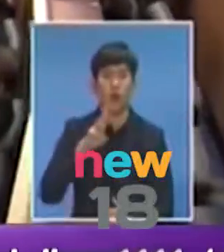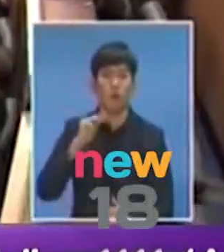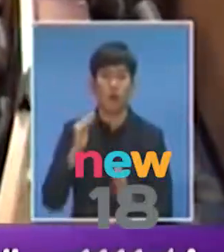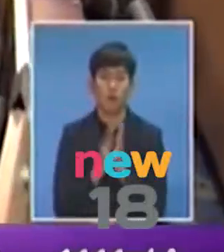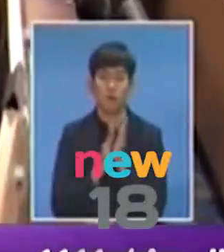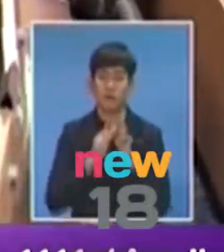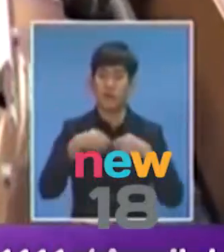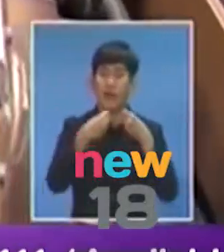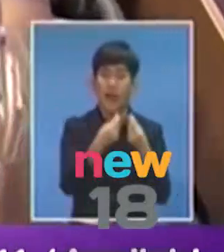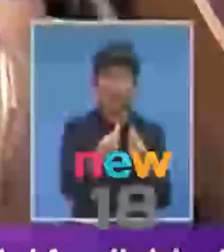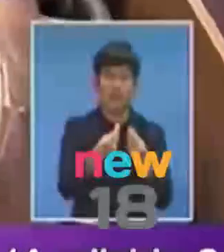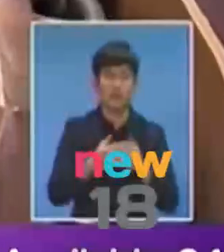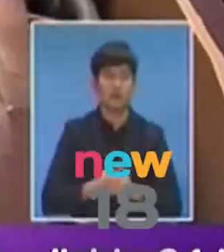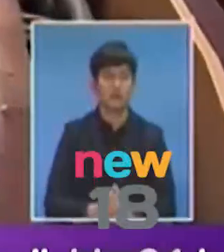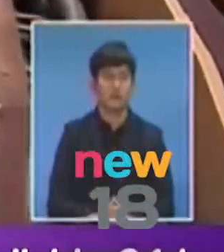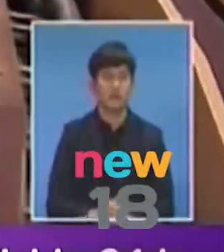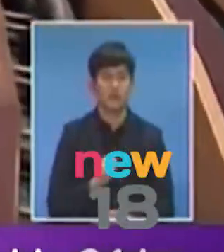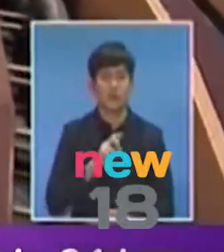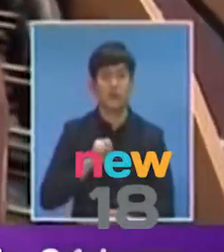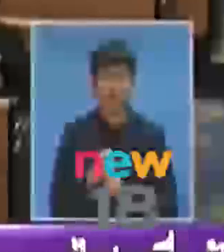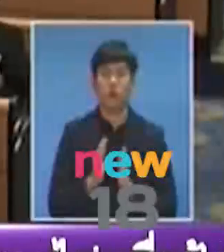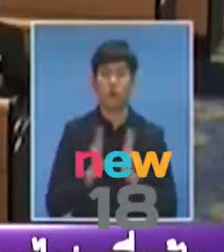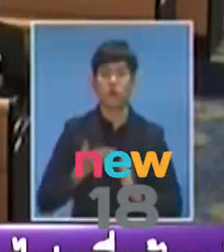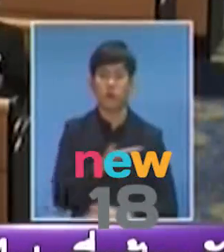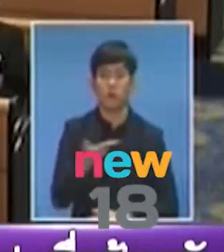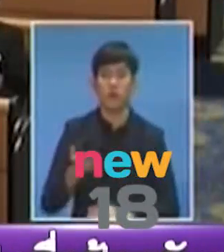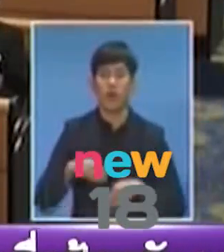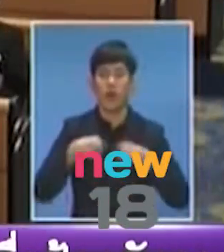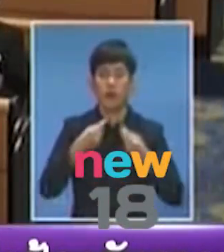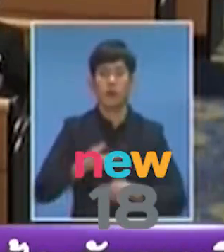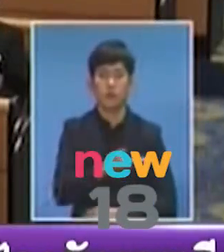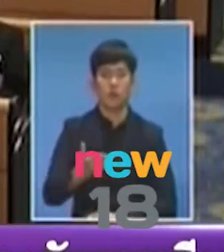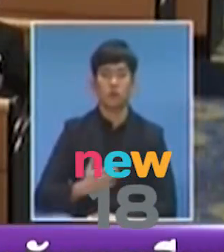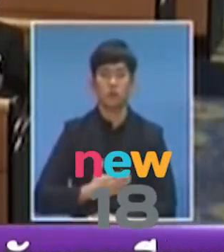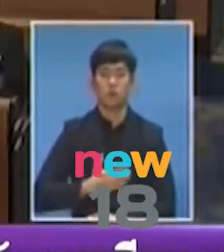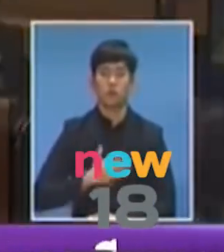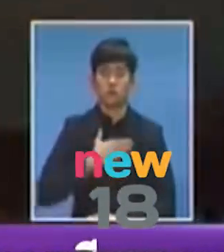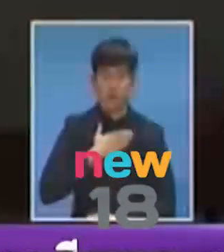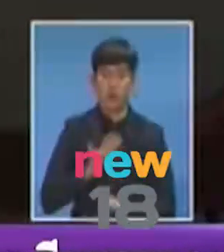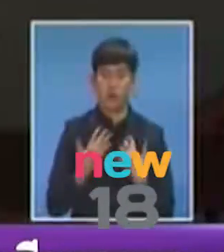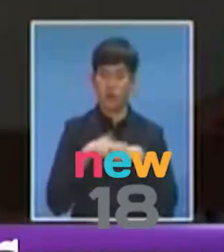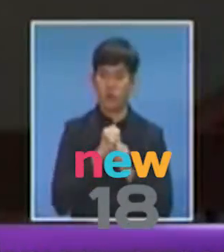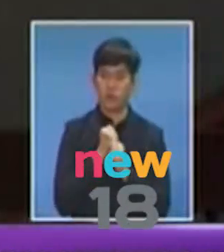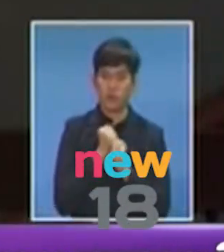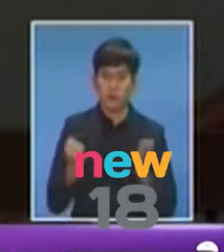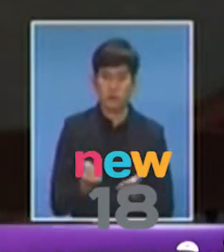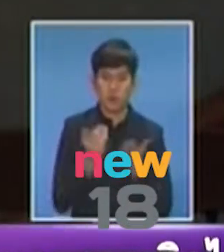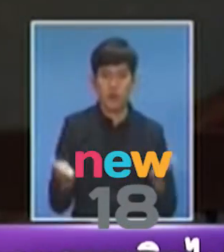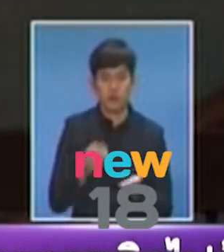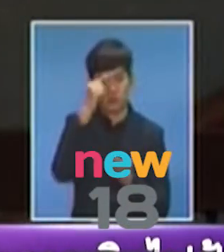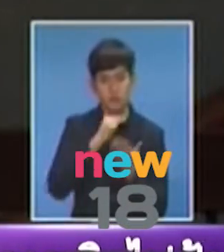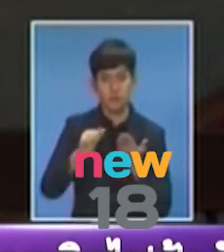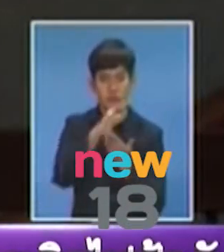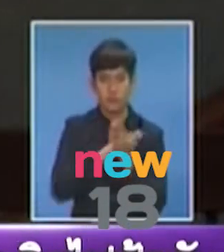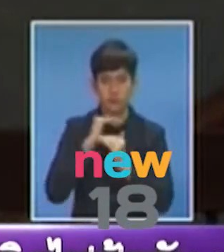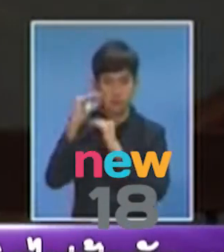อยู่ในกลุ่มประเทศที่มีความเหลื่อมล้ำระหว่างบุคคลอยู่ตลอดเวลาดังนั้นการวางแผนยุทธศาสตร์ชาติก็ถือเป็นการสร้างภูมิคุ้มกันในระยะยาว